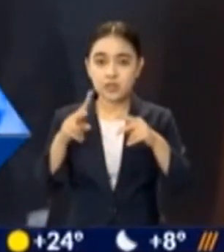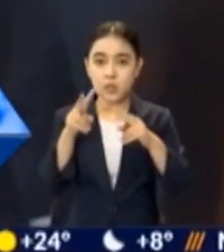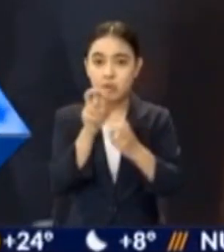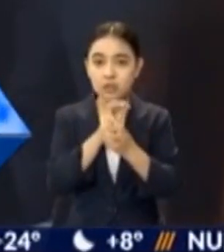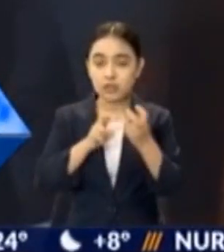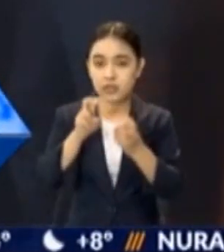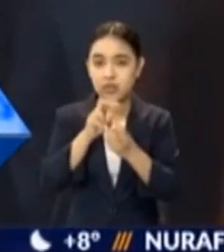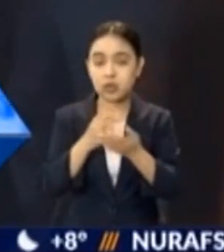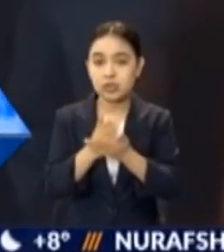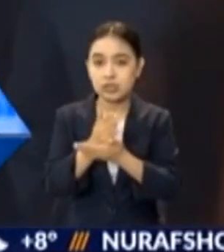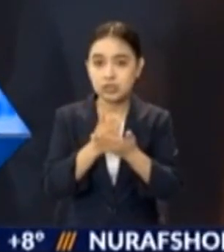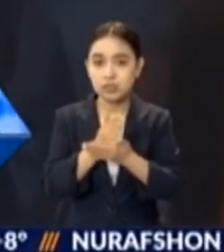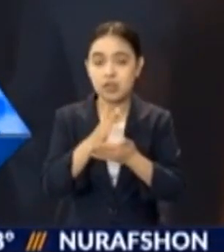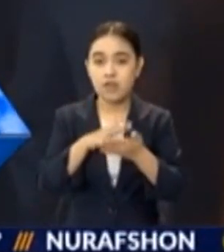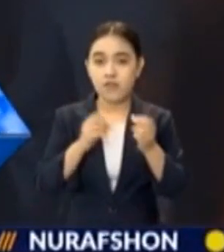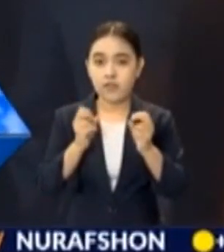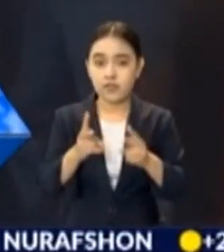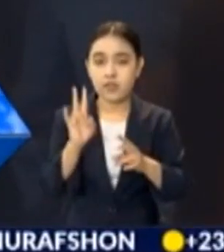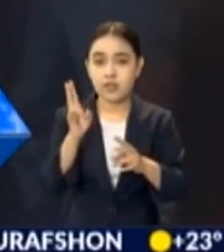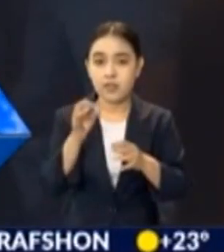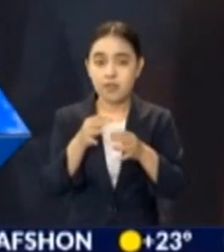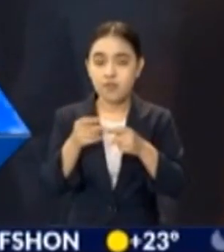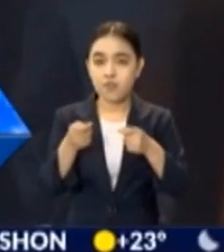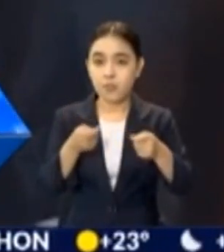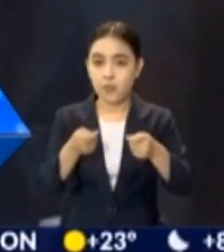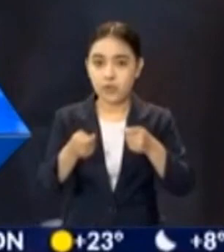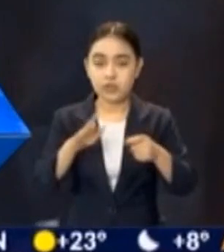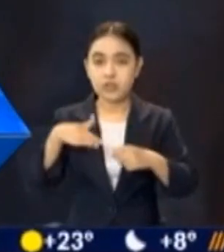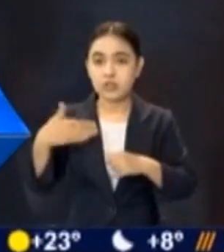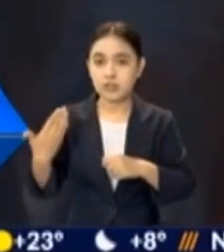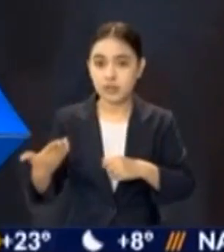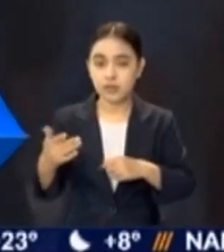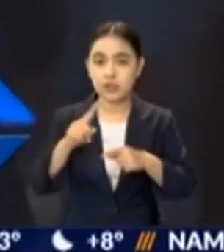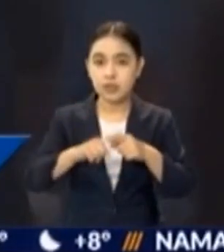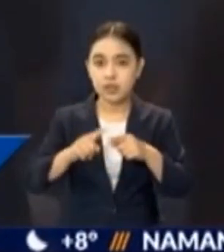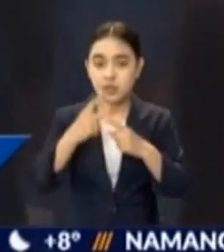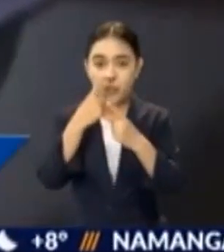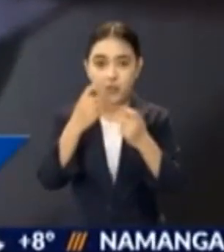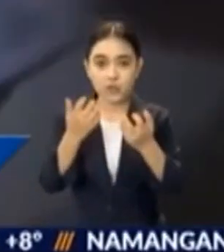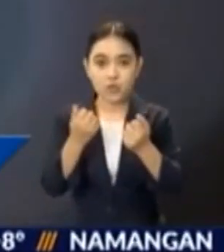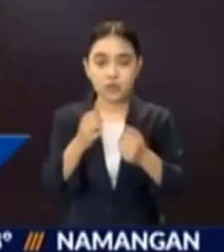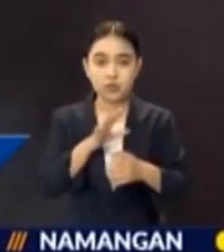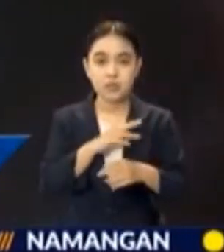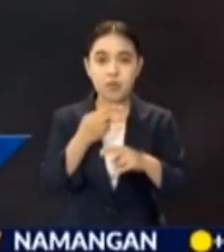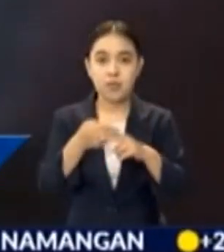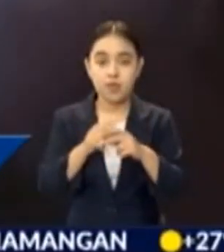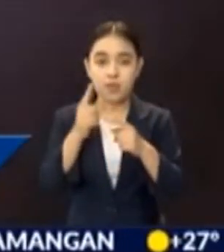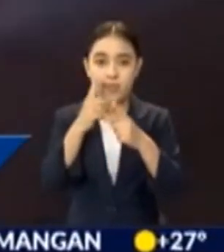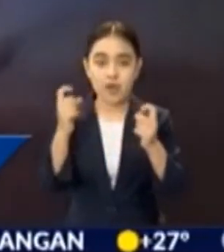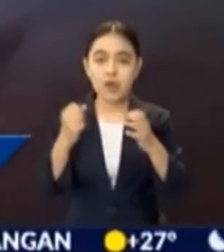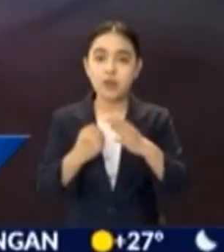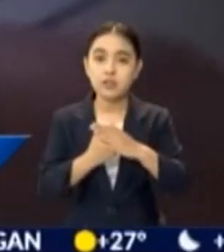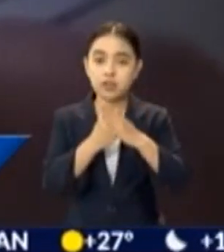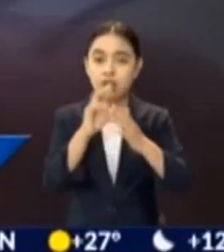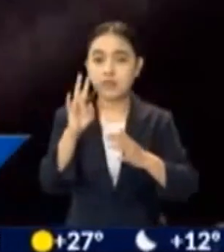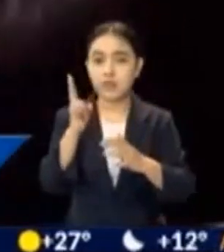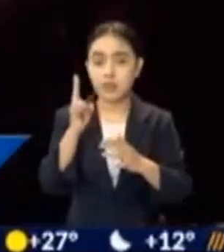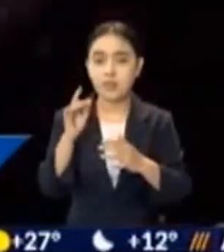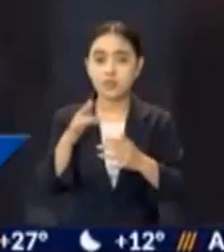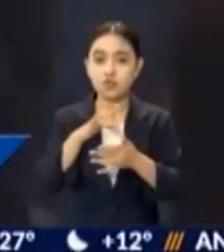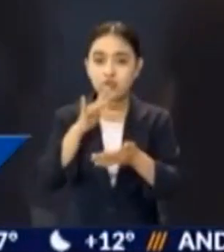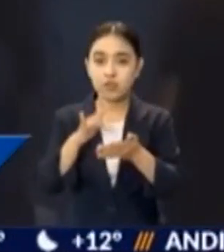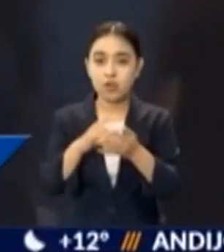xizmati, Davlat xavfsizlik xizmati Namangan viloyati boshqarmasi xodimlari tomonidan tezkor ma'lumot olindi. Mazkur ma'lumotga asosan Namangan shahar